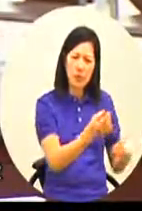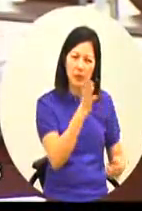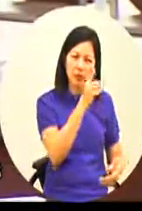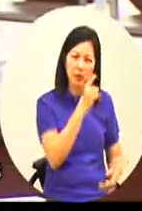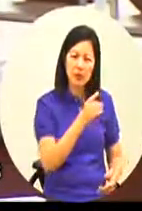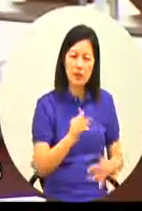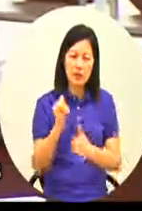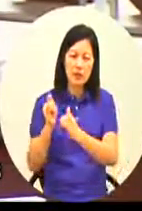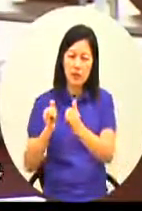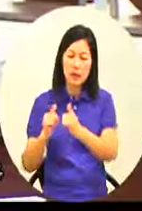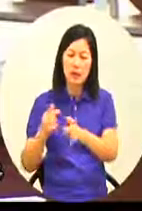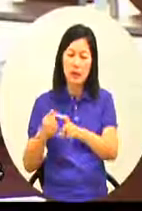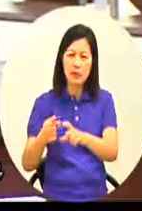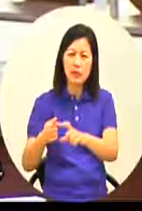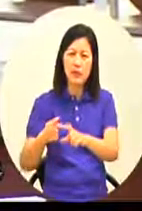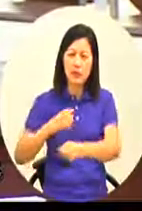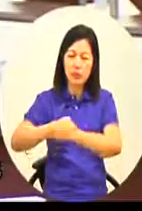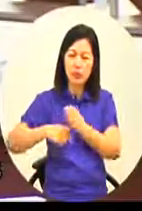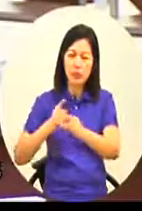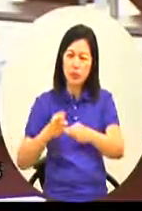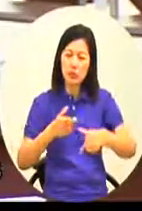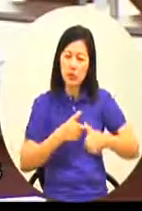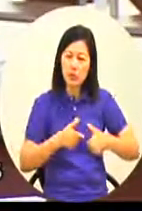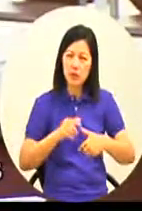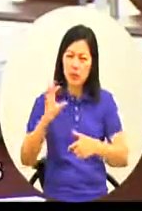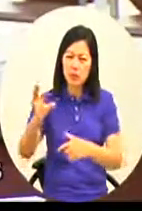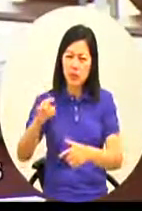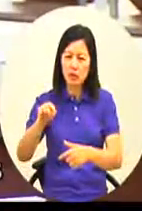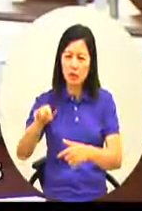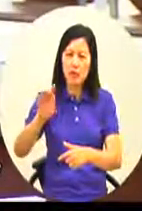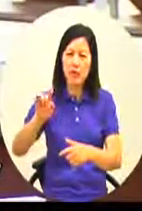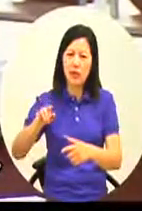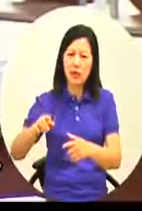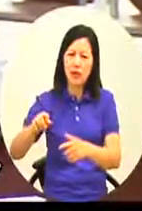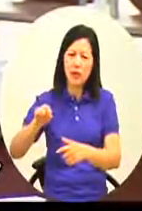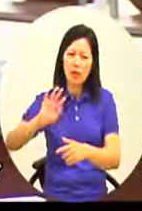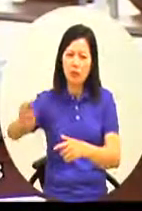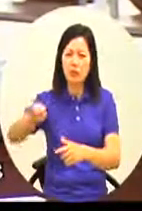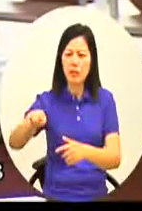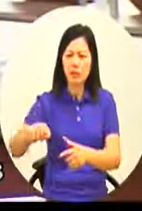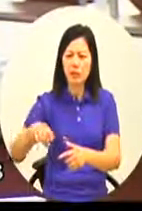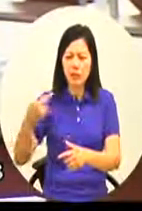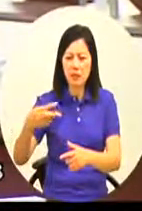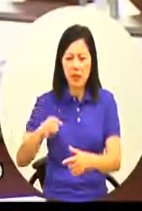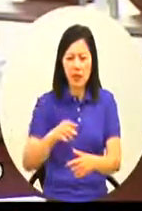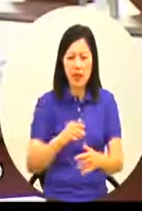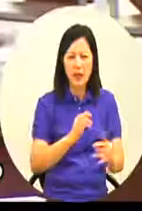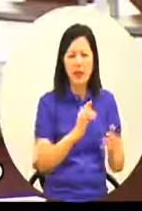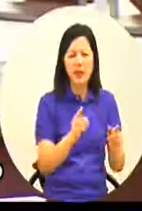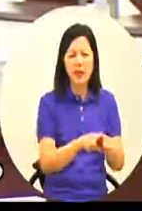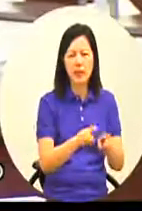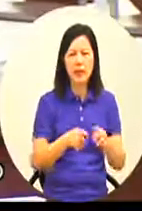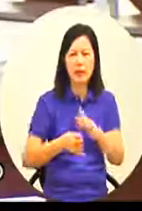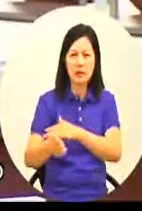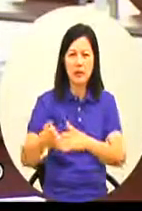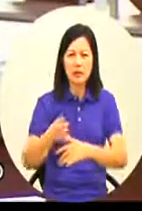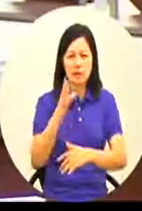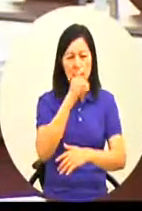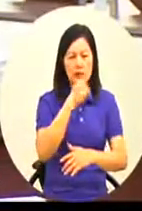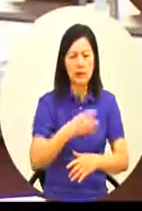区活动中心的变数，啊，你根本你怎么是民政局的嘛？对不对？啊，你民政局社区活动中心，伊是搞你这样的管理